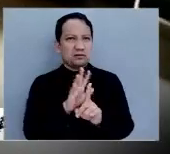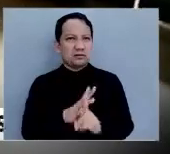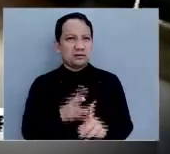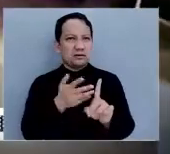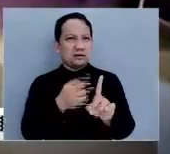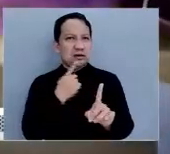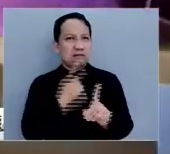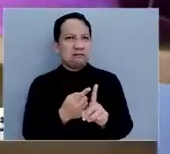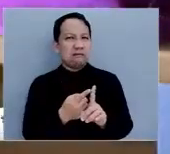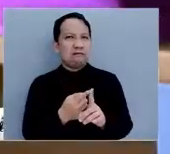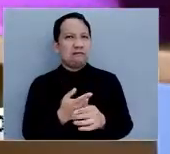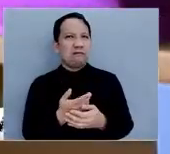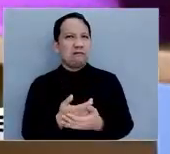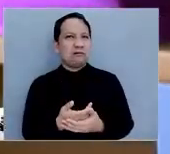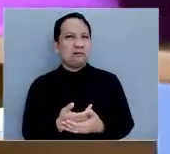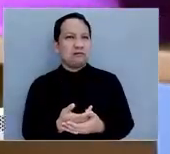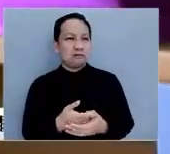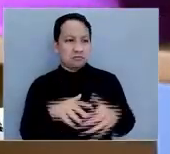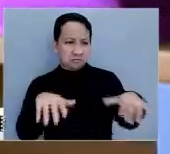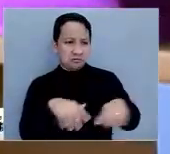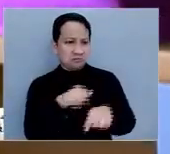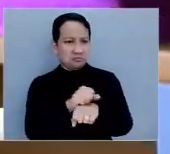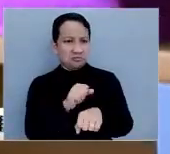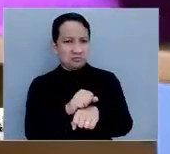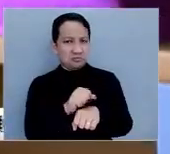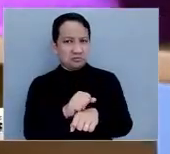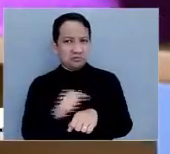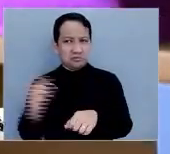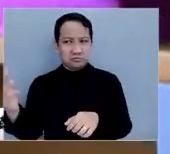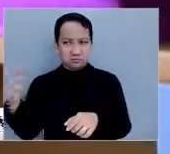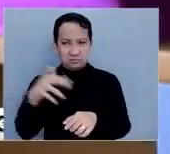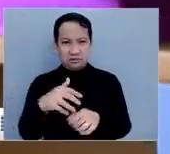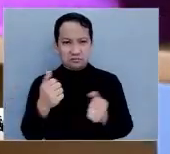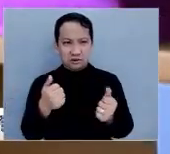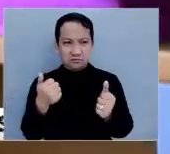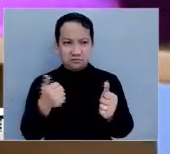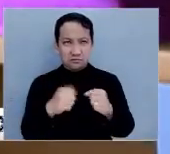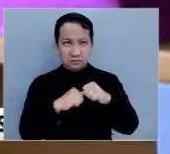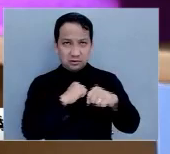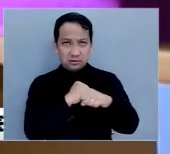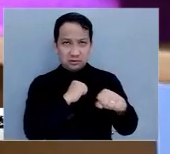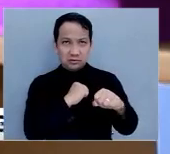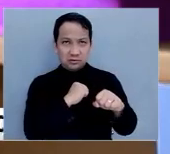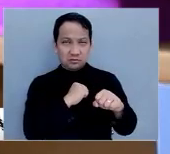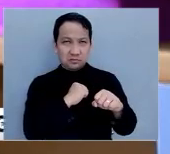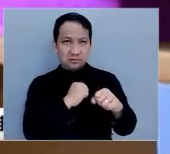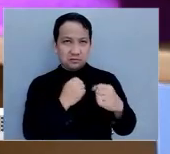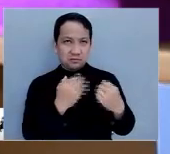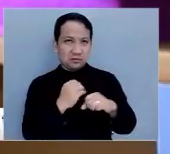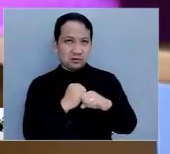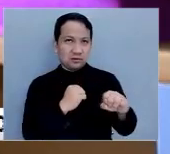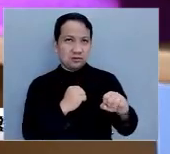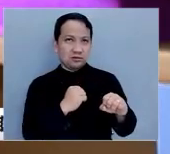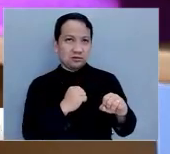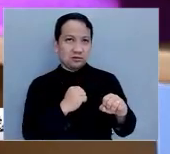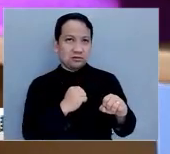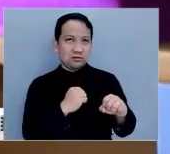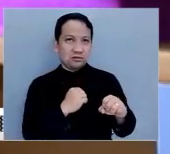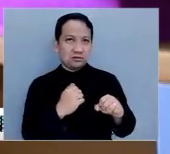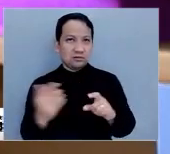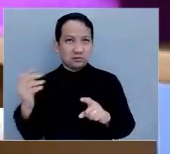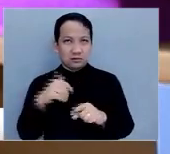saying na pag nagkatrabaho ka, marami maghahabol sa'yo, ganyan. Tapos, may naghahabol